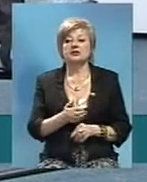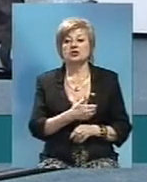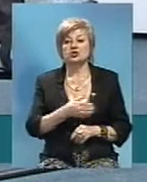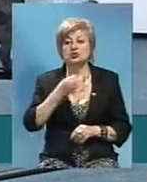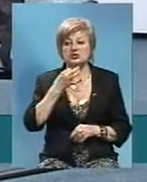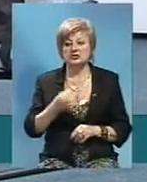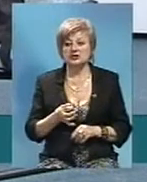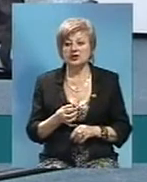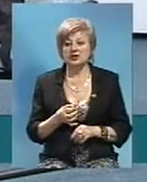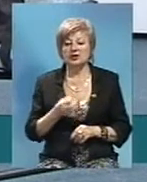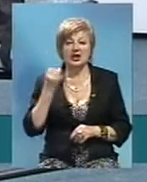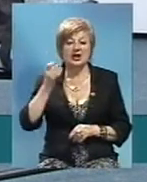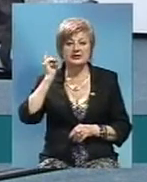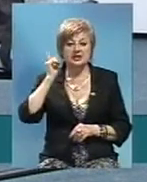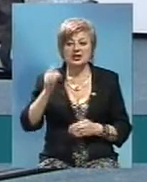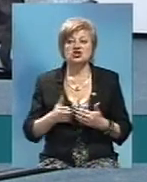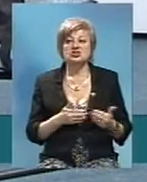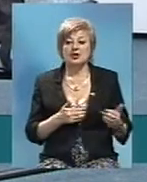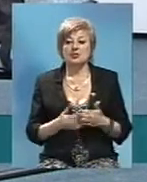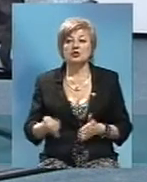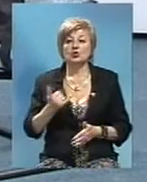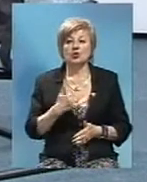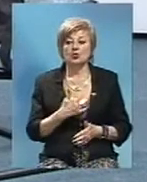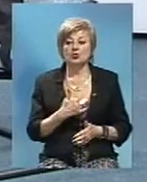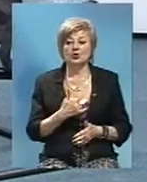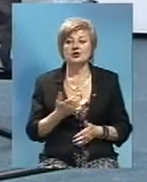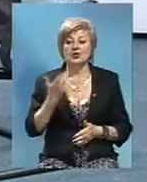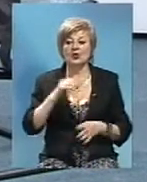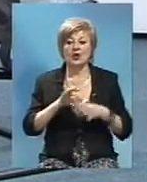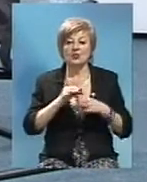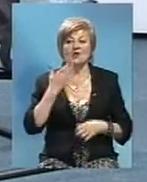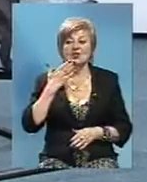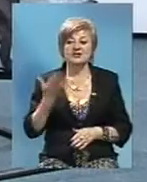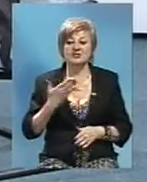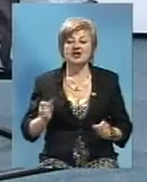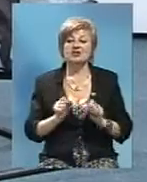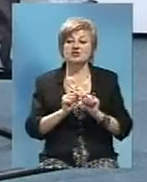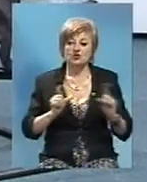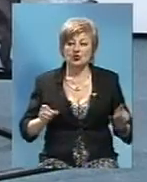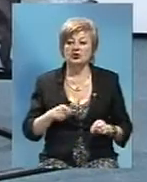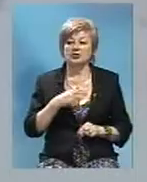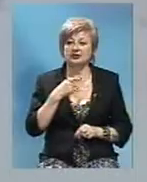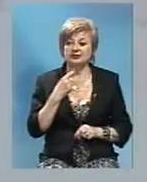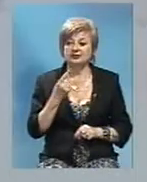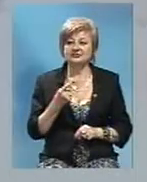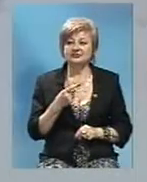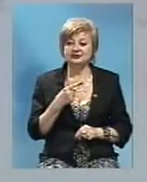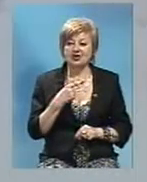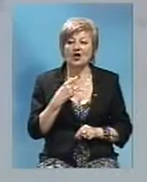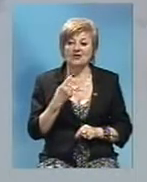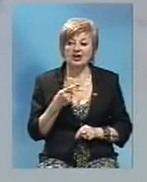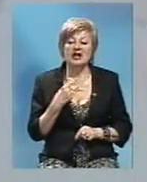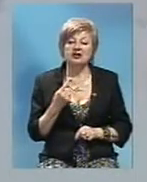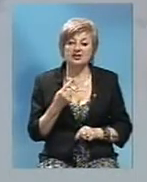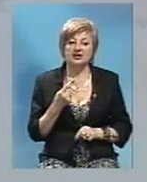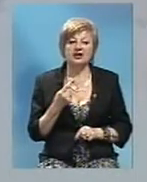точки зрения исторической практики. У нас, мы когда проводим лекции в школах, мы уже говорили о них на предыдущих сюжетах. Программы, да. Да,